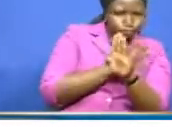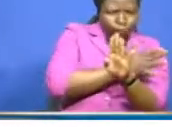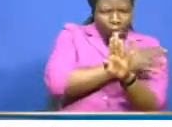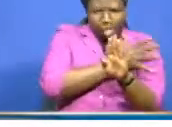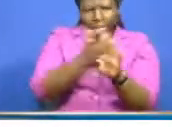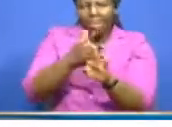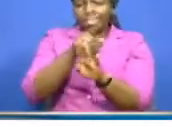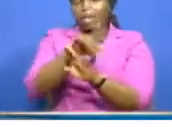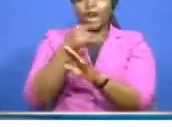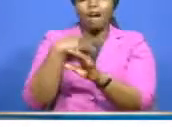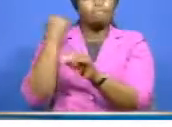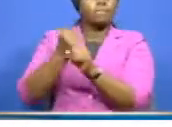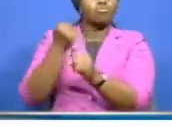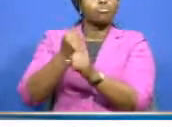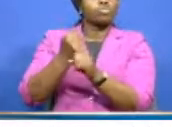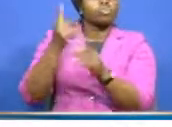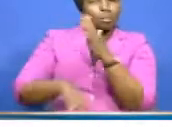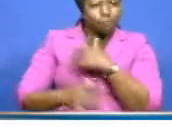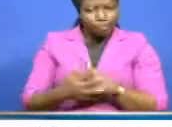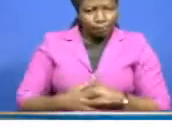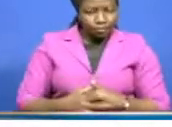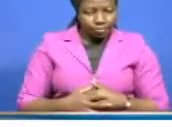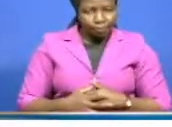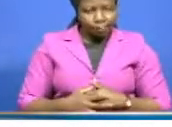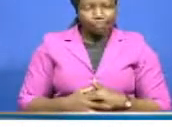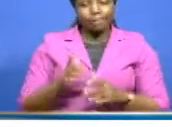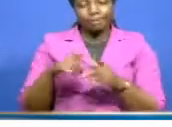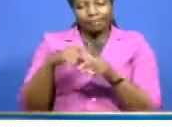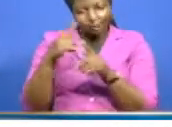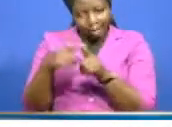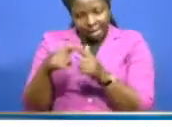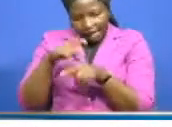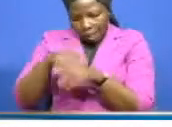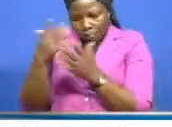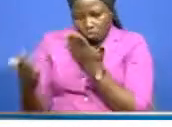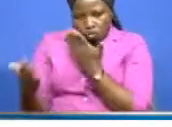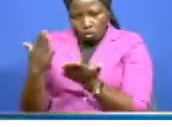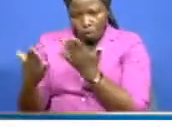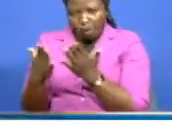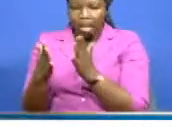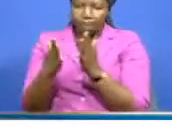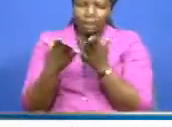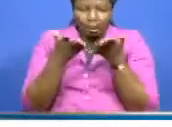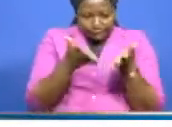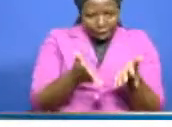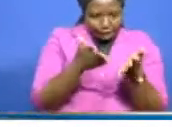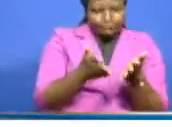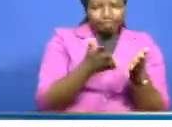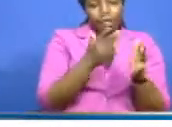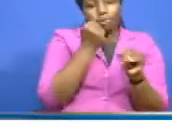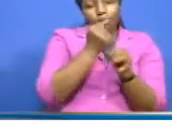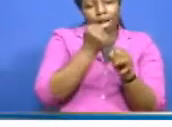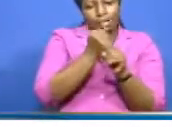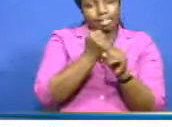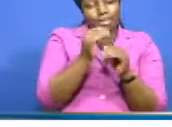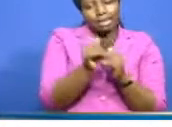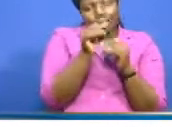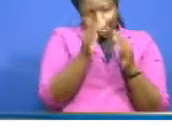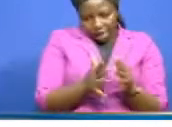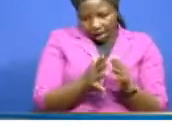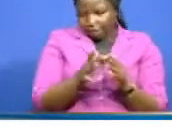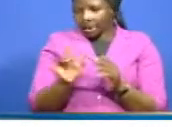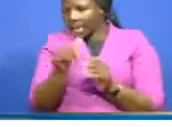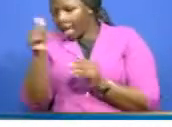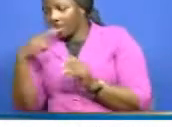watu wawili, kati ya yule ambaye yupo kwenye kiti na yule ambaye anakuja hajawahi kuwa na kwenye kiti. Yule ambaye yupo kwenye